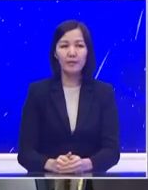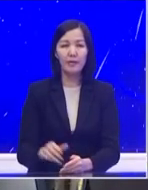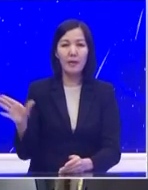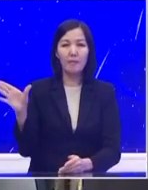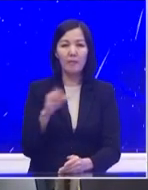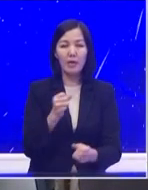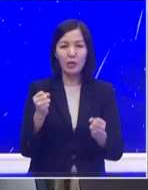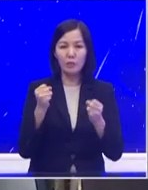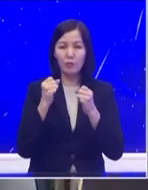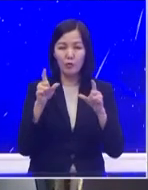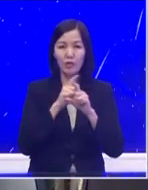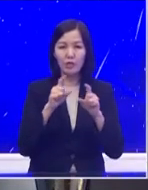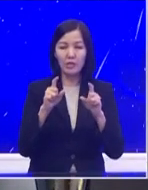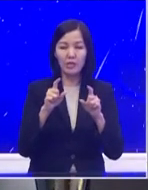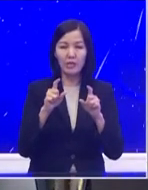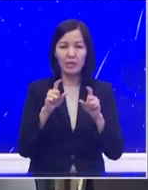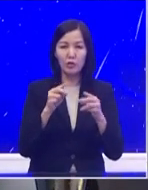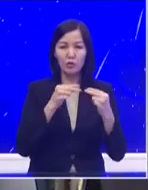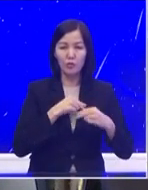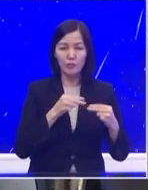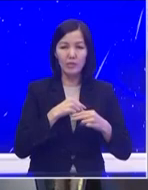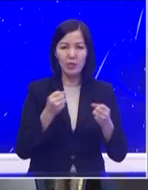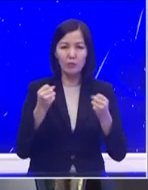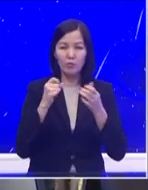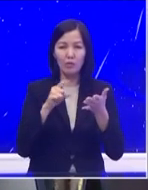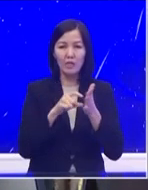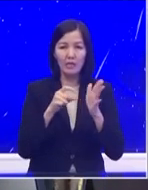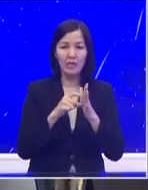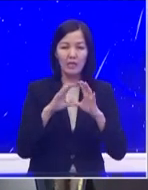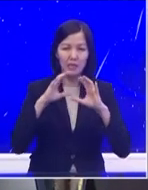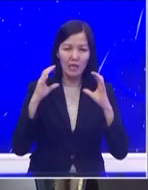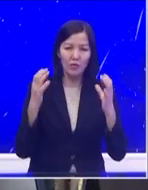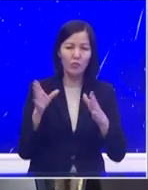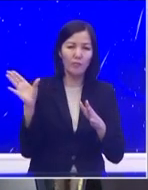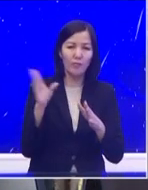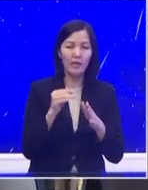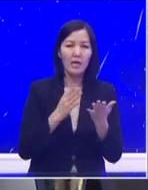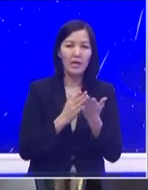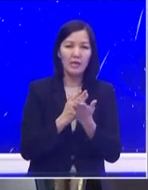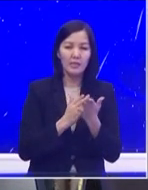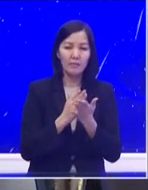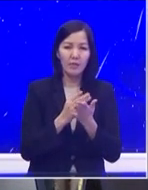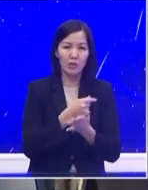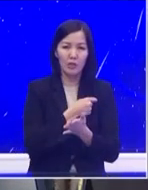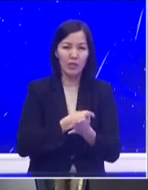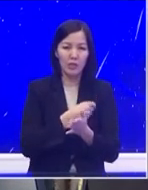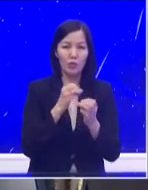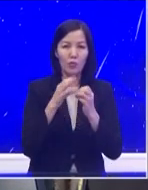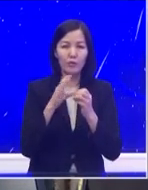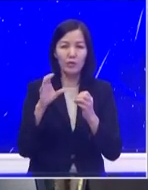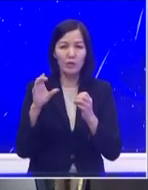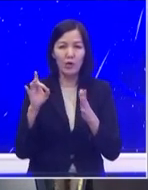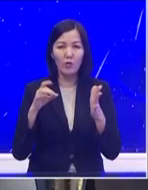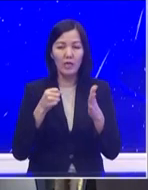Барлық спорт кешендердің жұмыстарын, спорт залдарды, спорт саласындағы қызметкерлерді бәрін 15 сәуірге